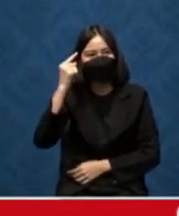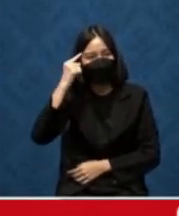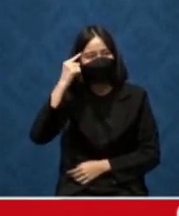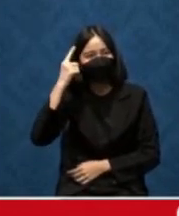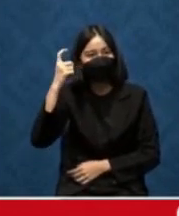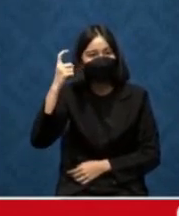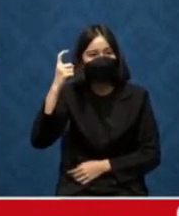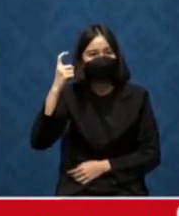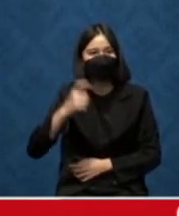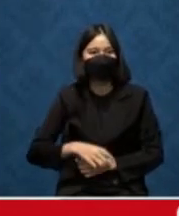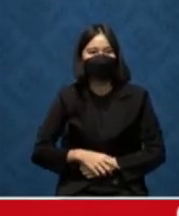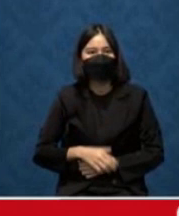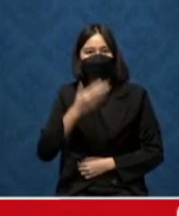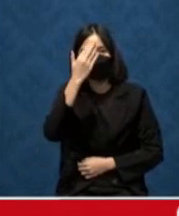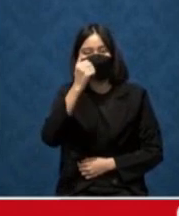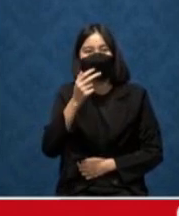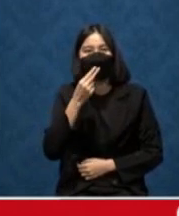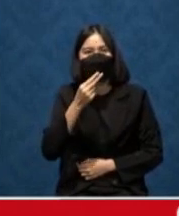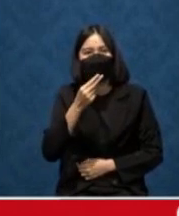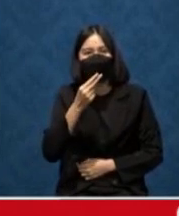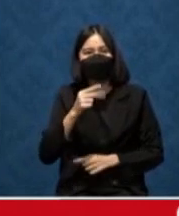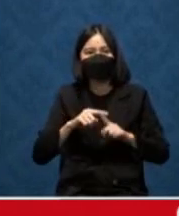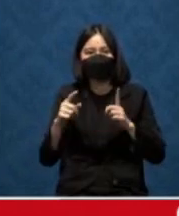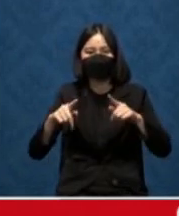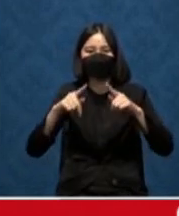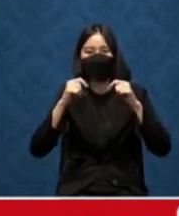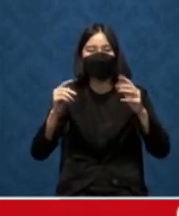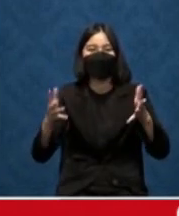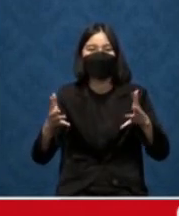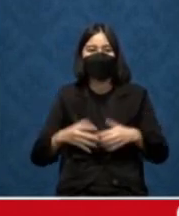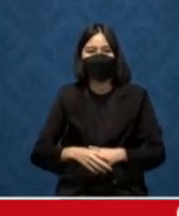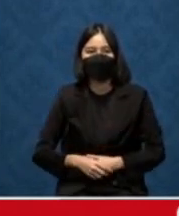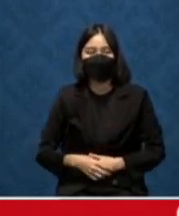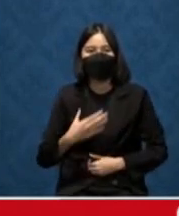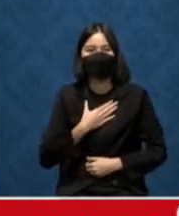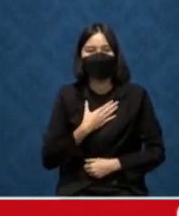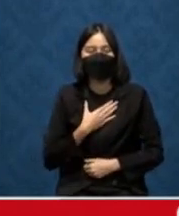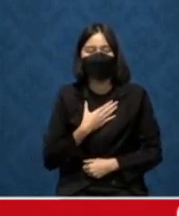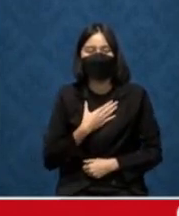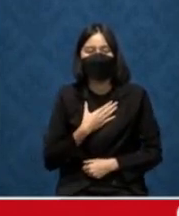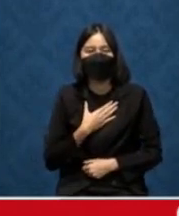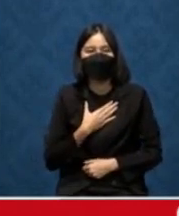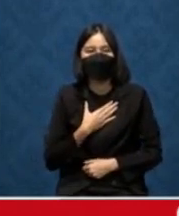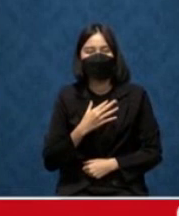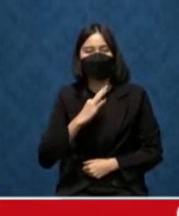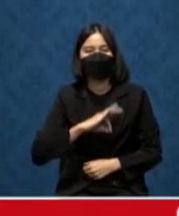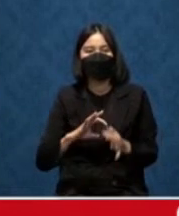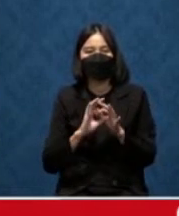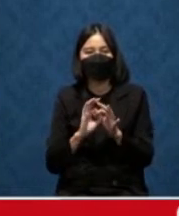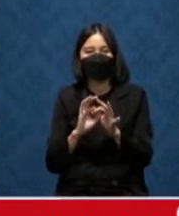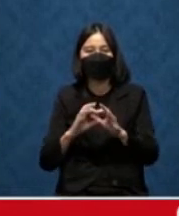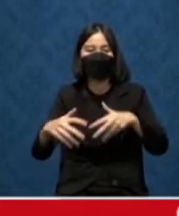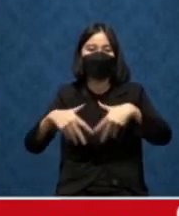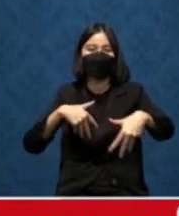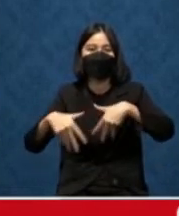หรอเปลาแล้เราไมต้สูบ แต่มไม่มคำตอบท่านประทานทำให้ที่ฉันเี่ยเป็ห่วงพี่น้องประ